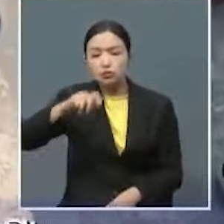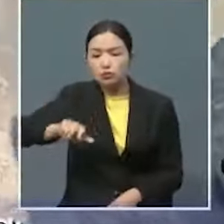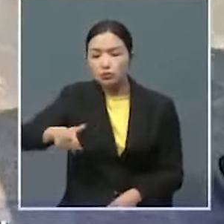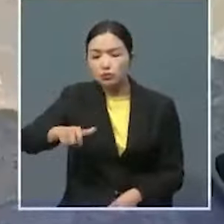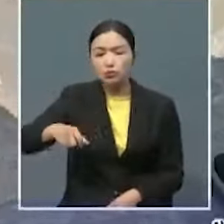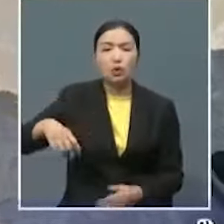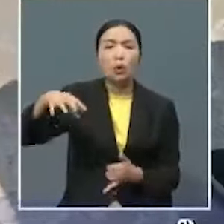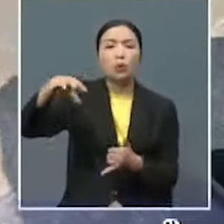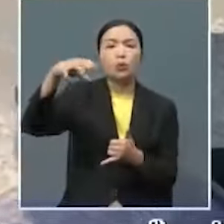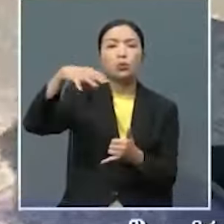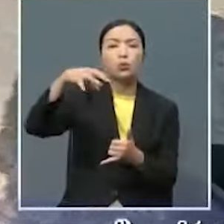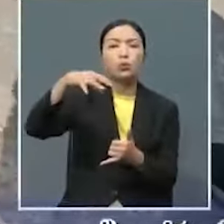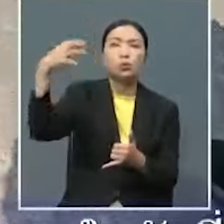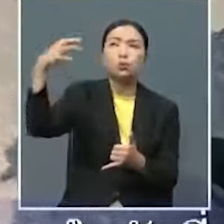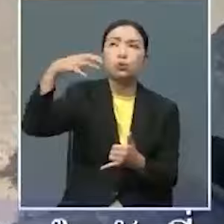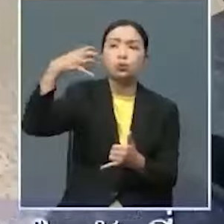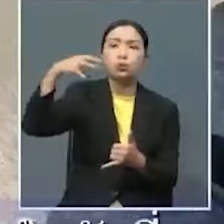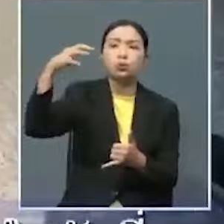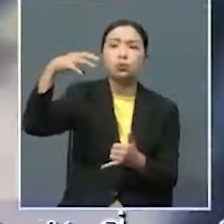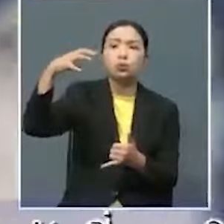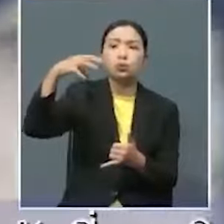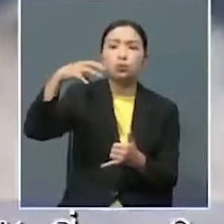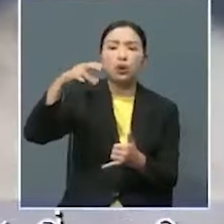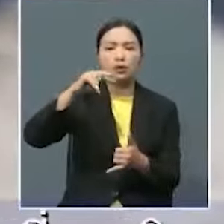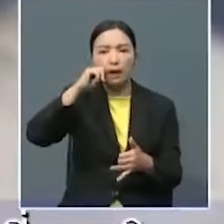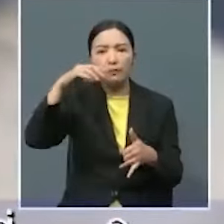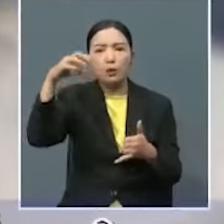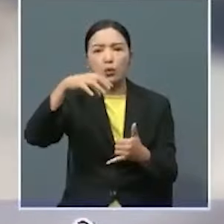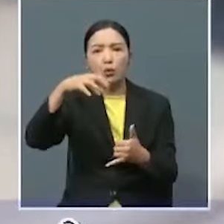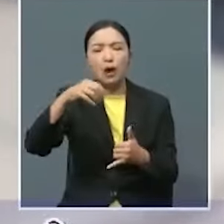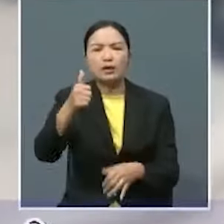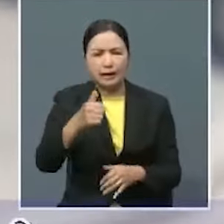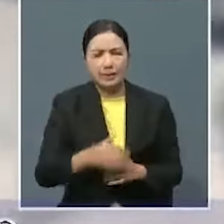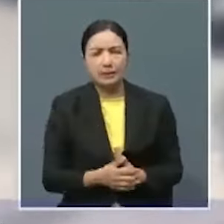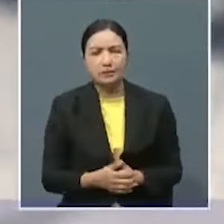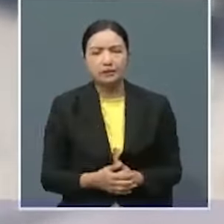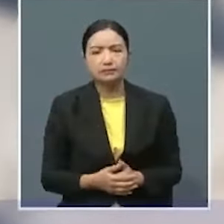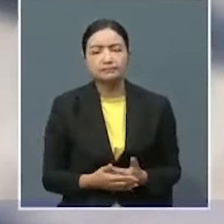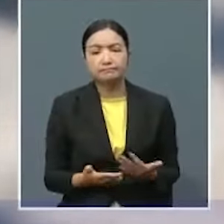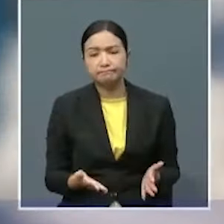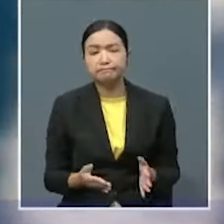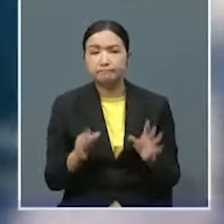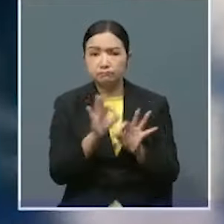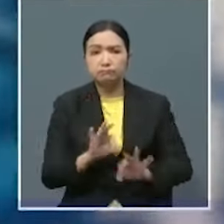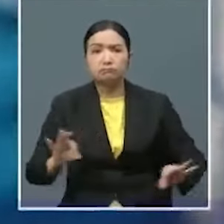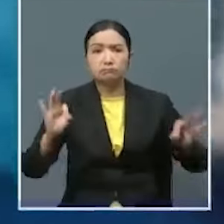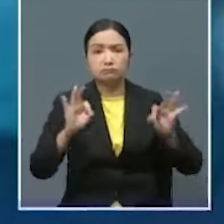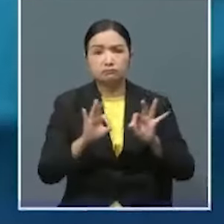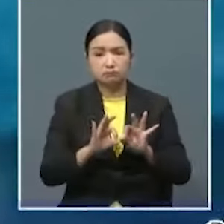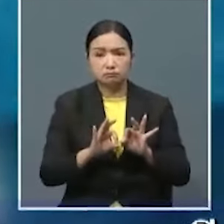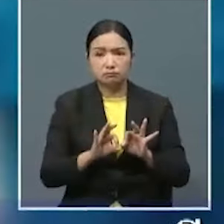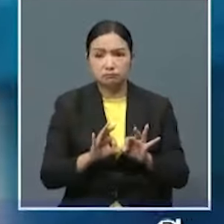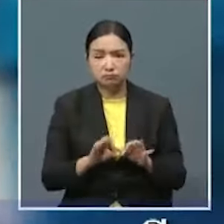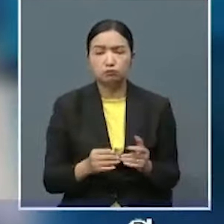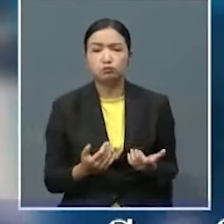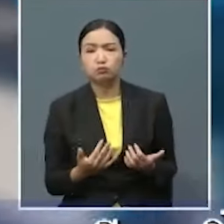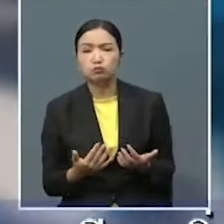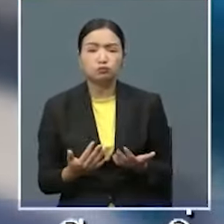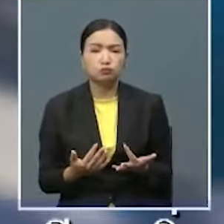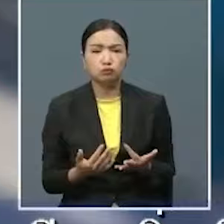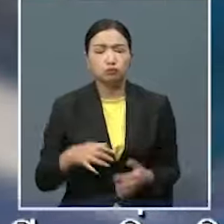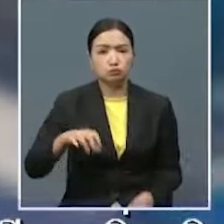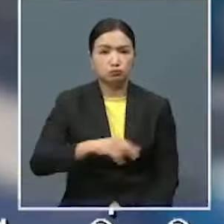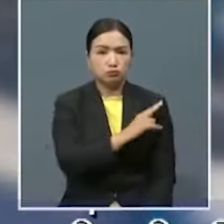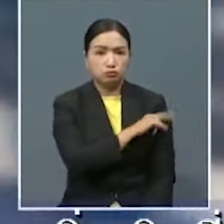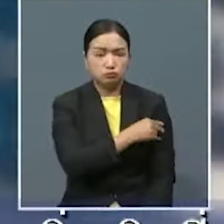ไปได้ไปใช้ฝักบัวหรือแช่ในอ่างน้ำเย็นนะคะแล้วระหว่างที่รอรถพยาบาลเนี่ยสำคัญห้ามดื่มเครื่องดื่มที่มีน้ำตาลนะคะหรือว่